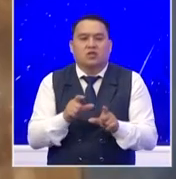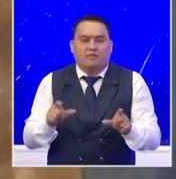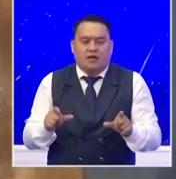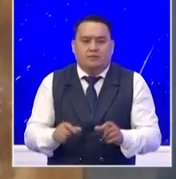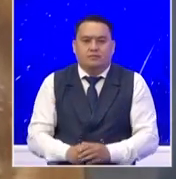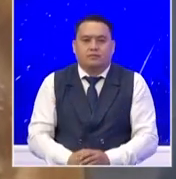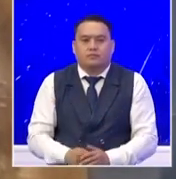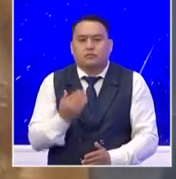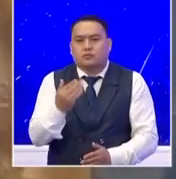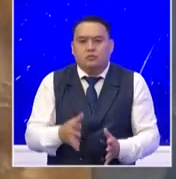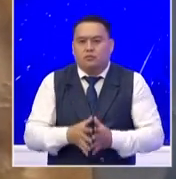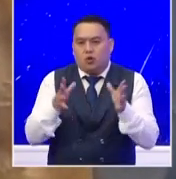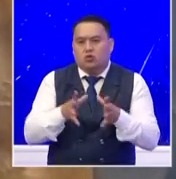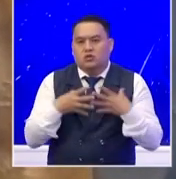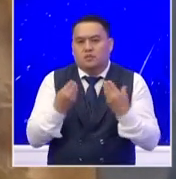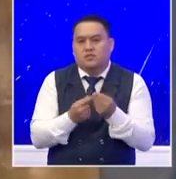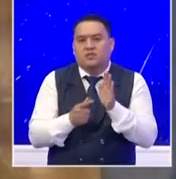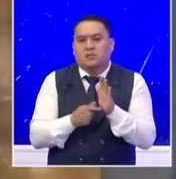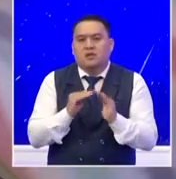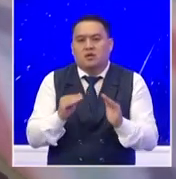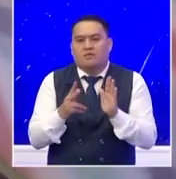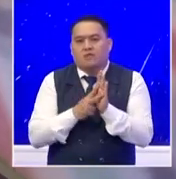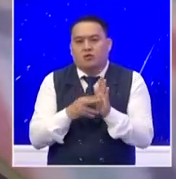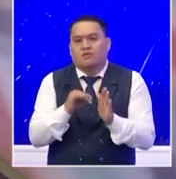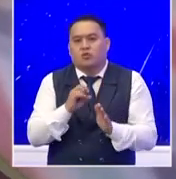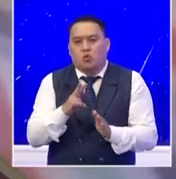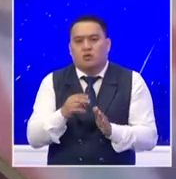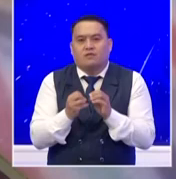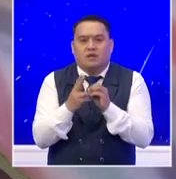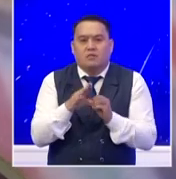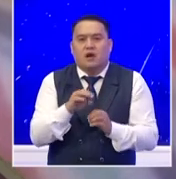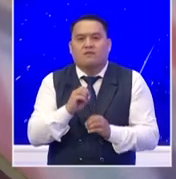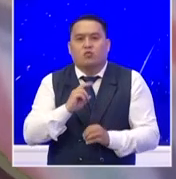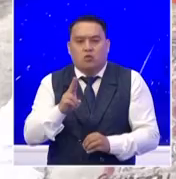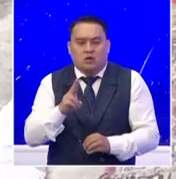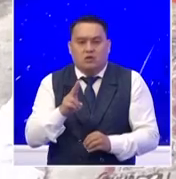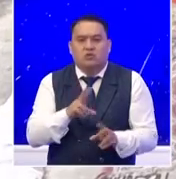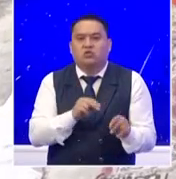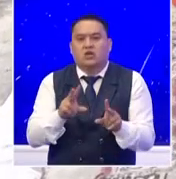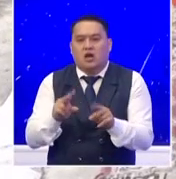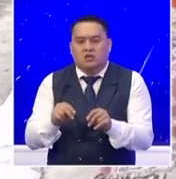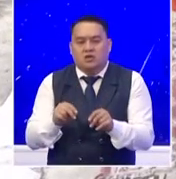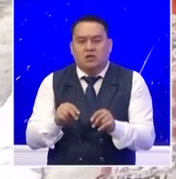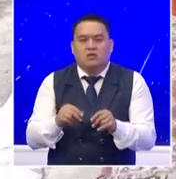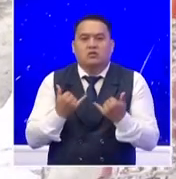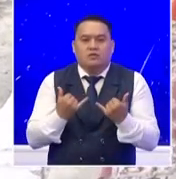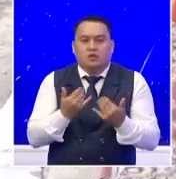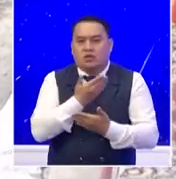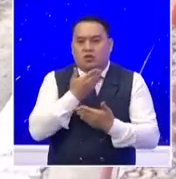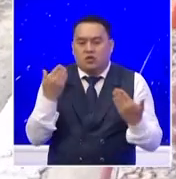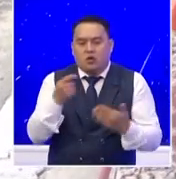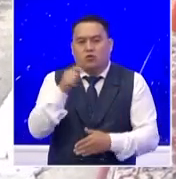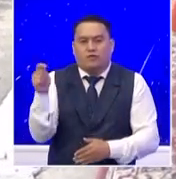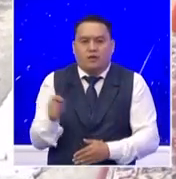делится Аксакал. У него большая семья, 7 детей, 8 внуков и 12 правнуков. А самое главное счастье, что над головами потомков не свистят